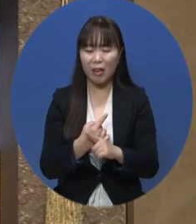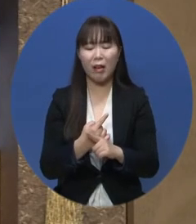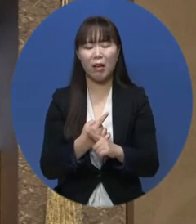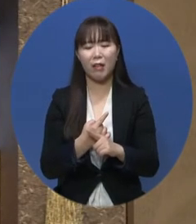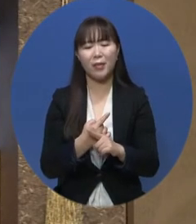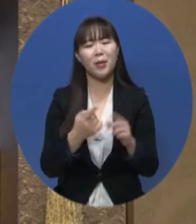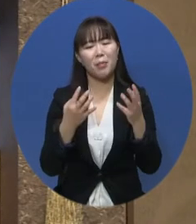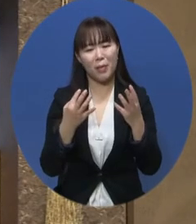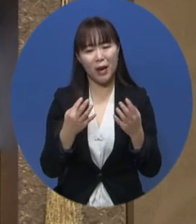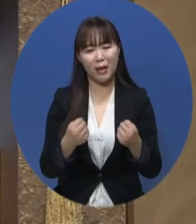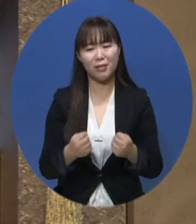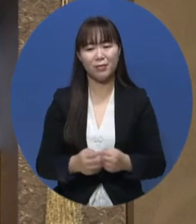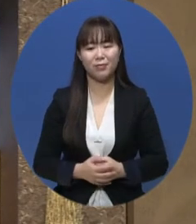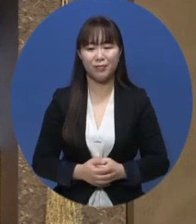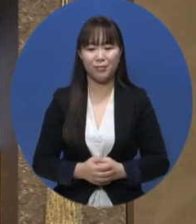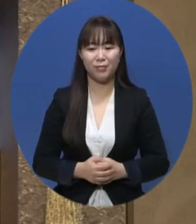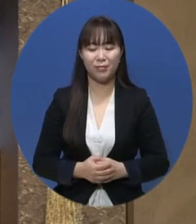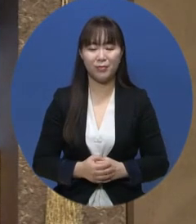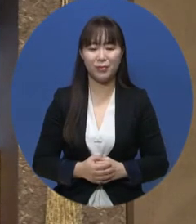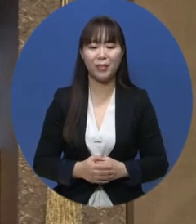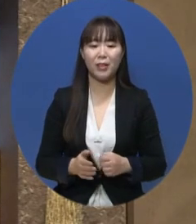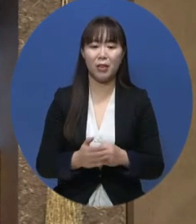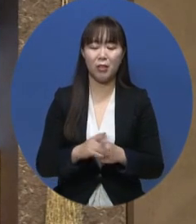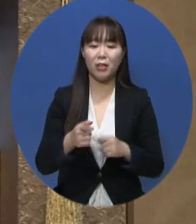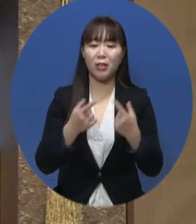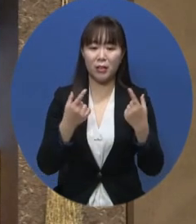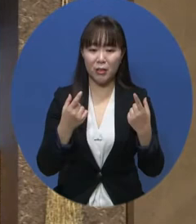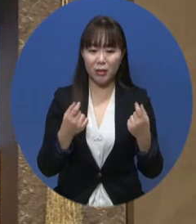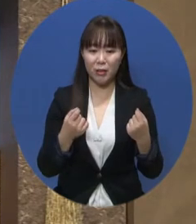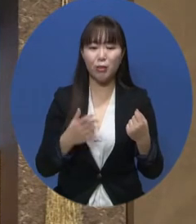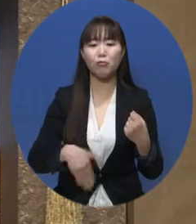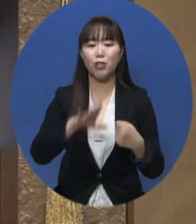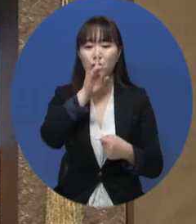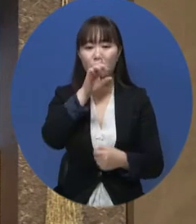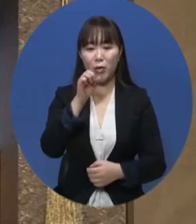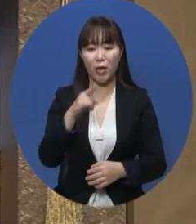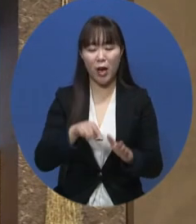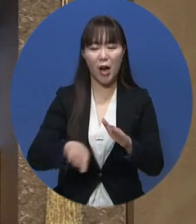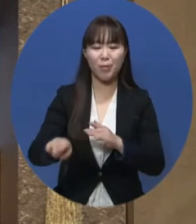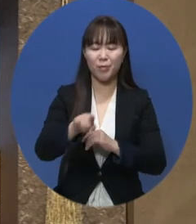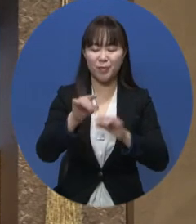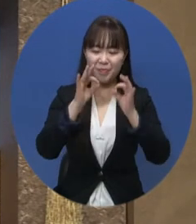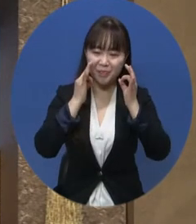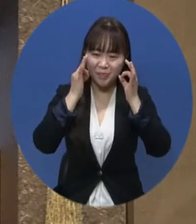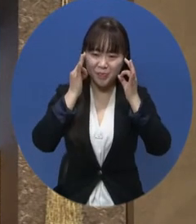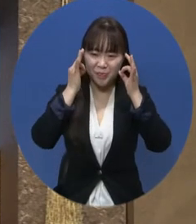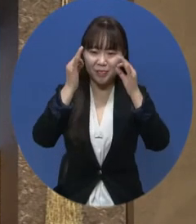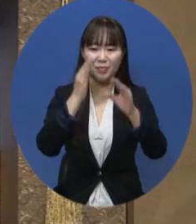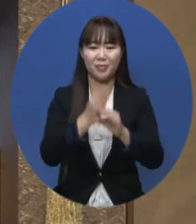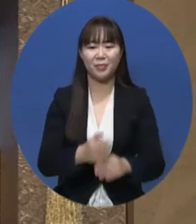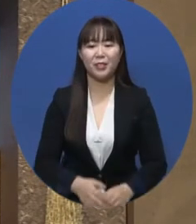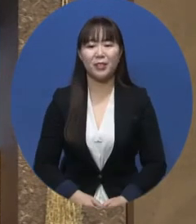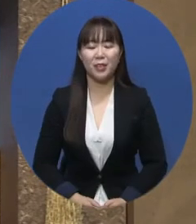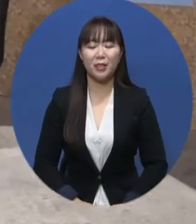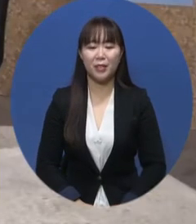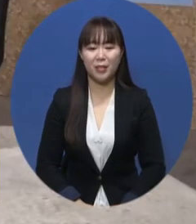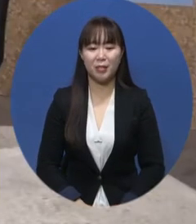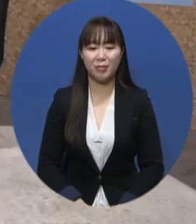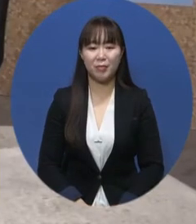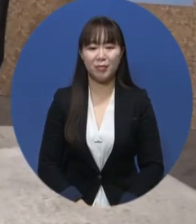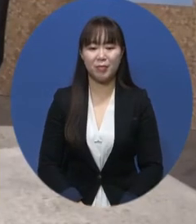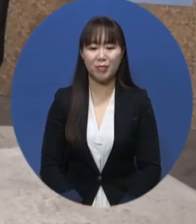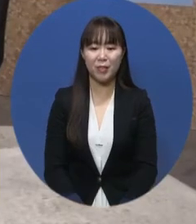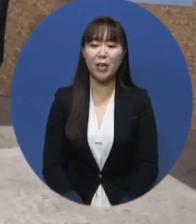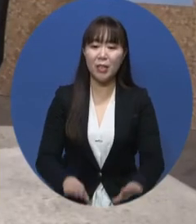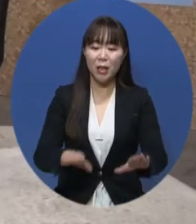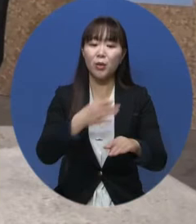계속 개선해야 될 부분이 많이 있거든요. 네. 그래서 그런 부분을 저희 중앙회가 앞서서 하고 있습니다. 네. 네, 이제